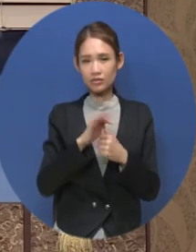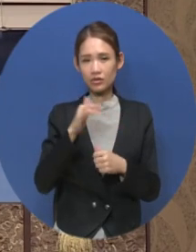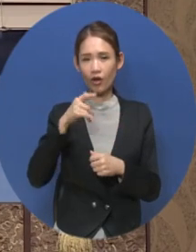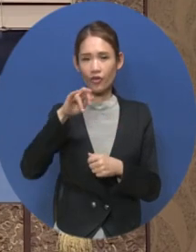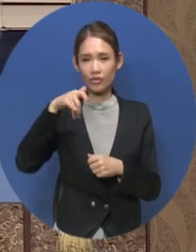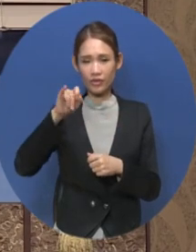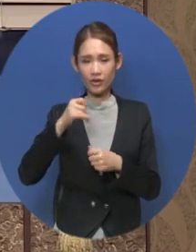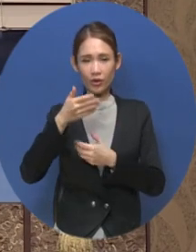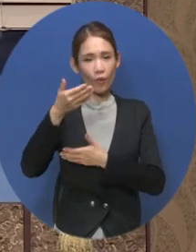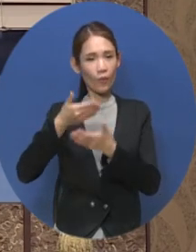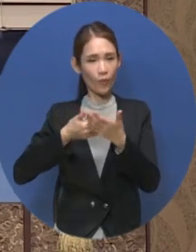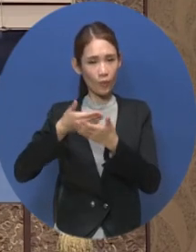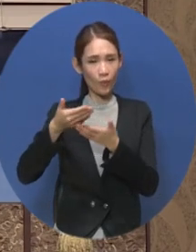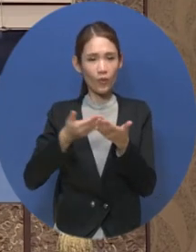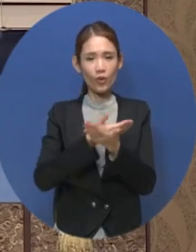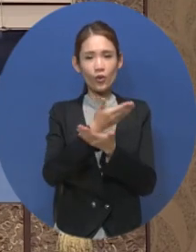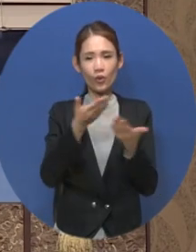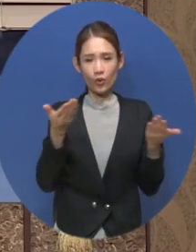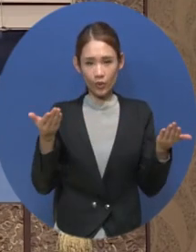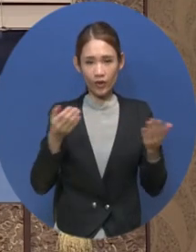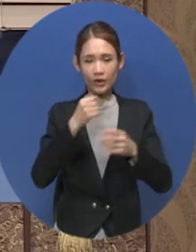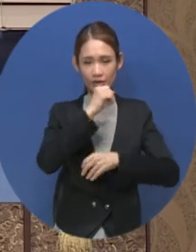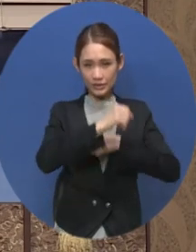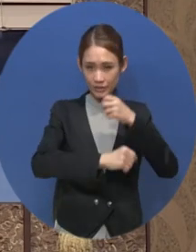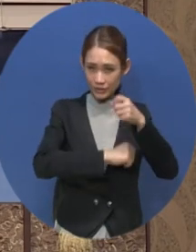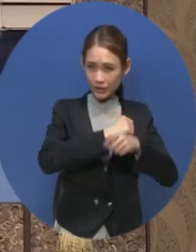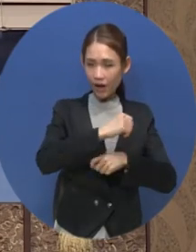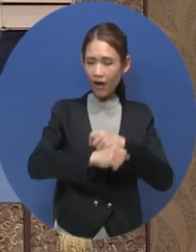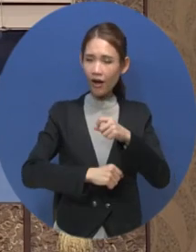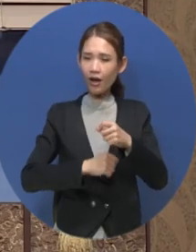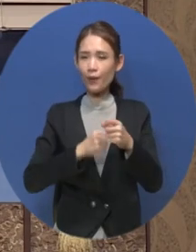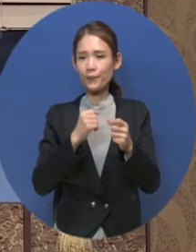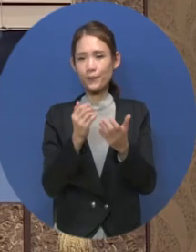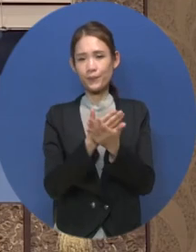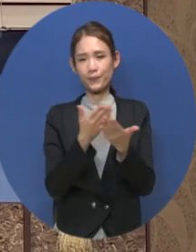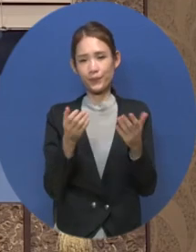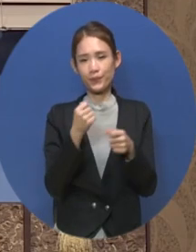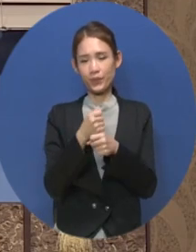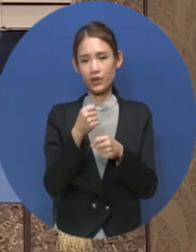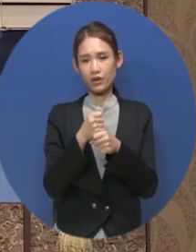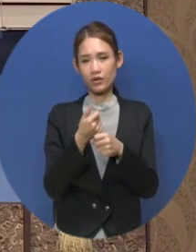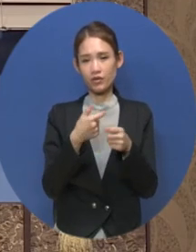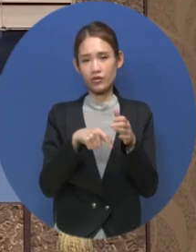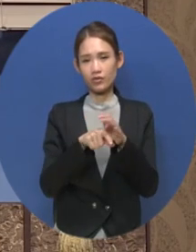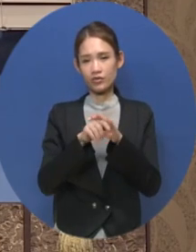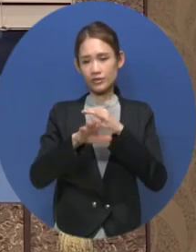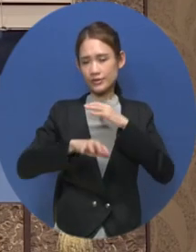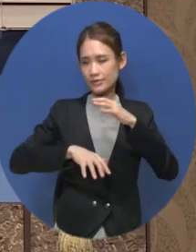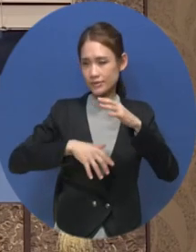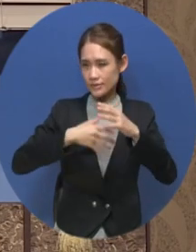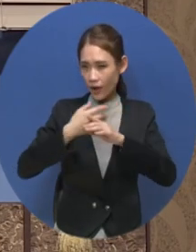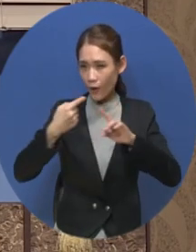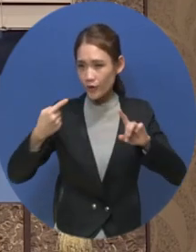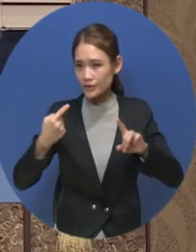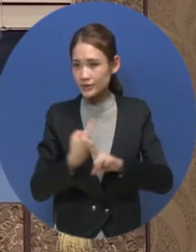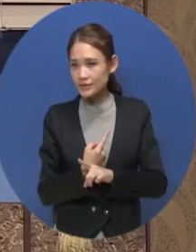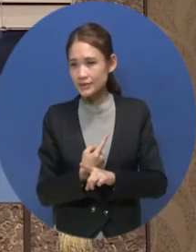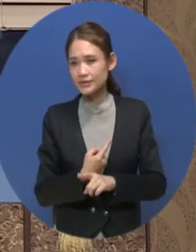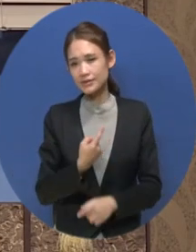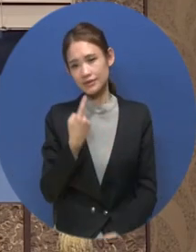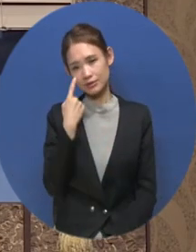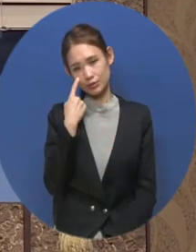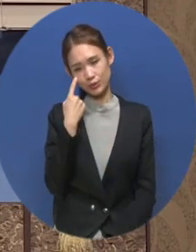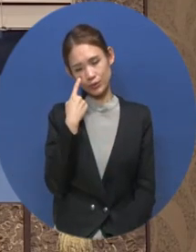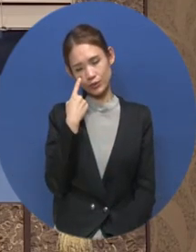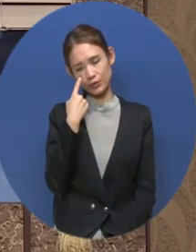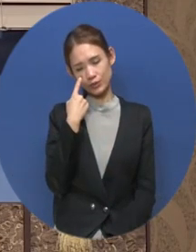교부하고 자율적으로 시도의 특성에 맞게끔 편성하고 네. 이렇게 하기 위해서 좀 혁신을 좀 해보자. 예,